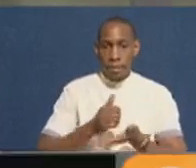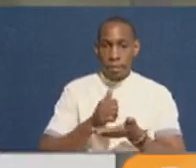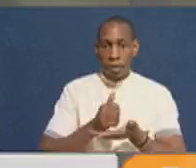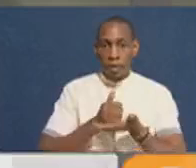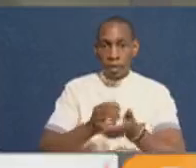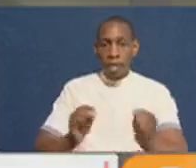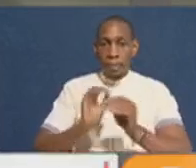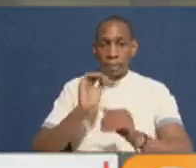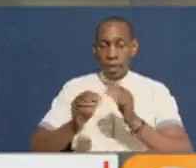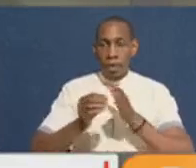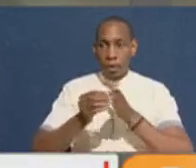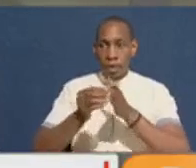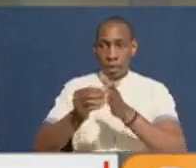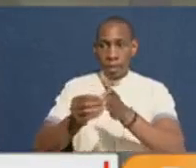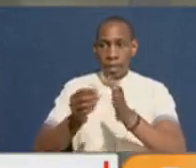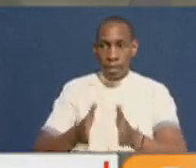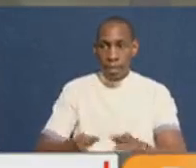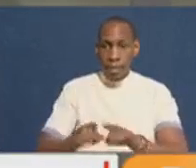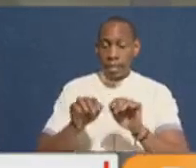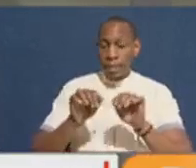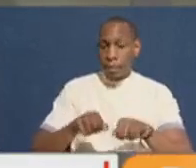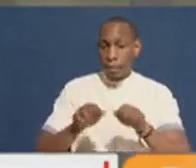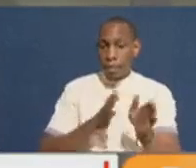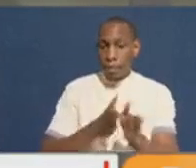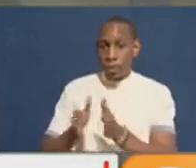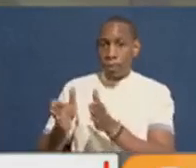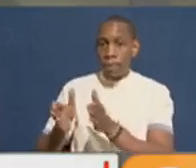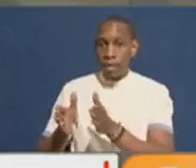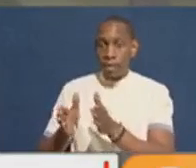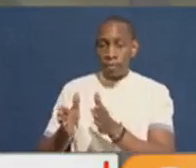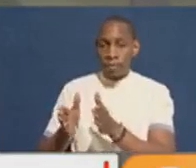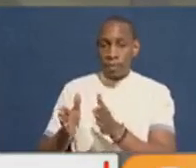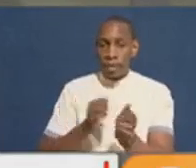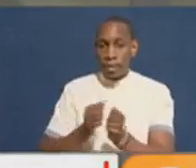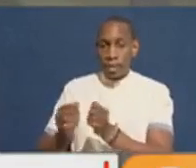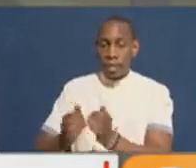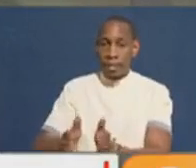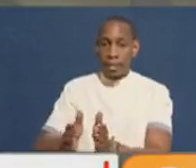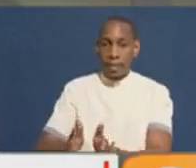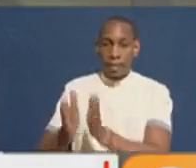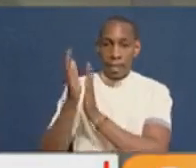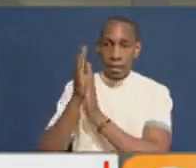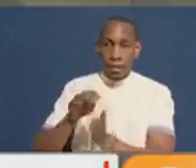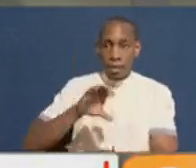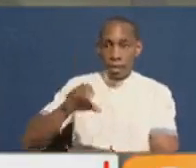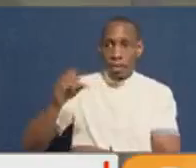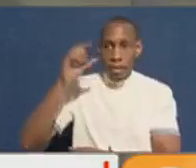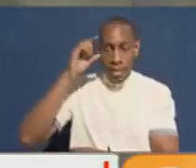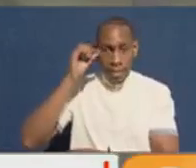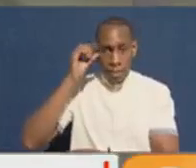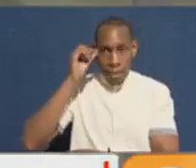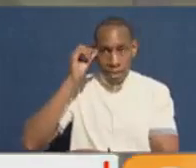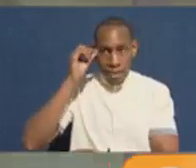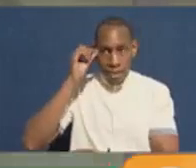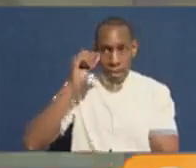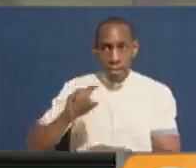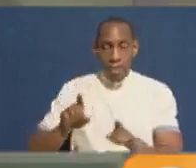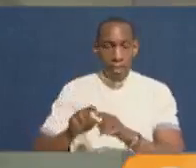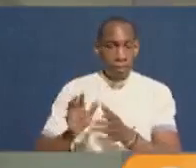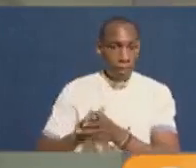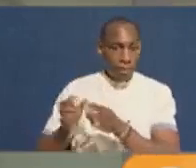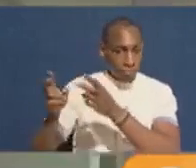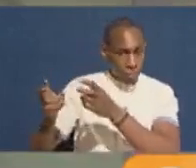with all leadership tuweze kupanga mikakati ya usalama wa kaunti ya Mombasa,